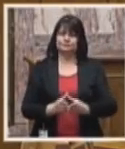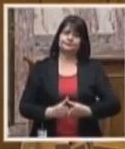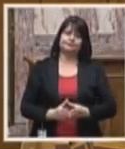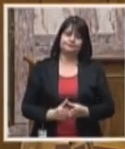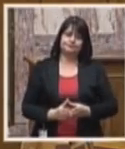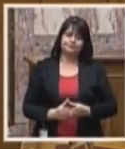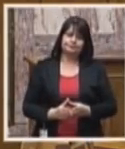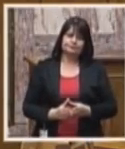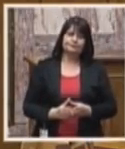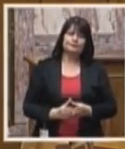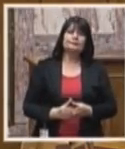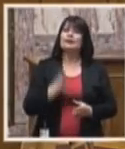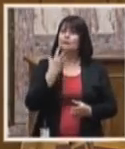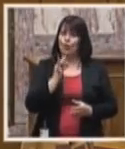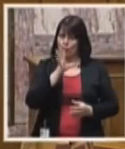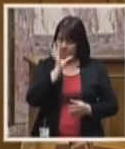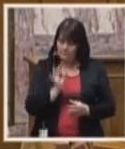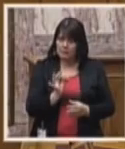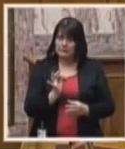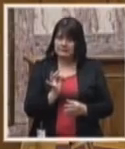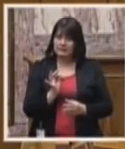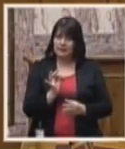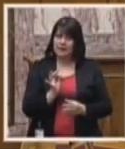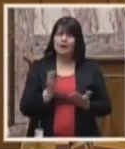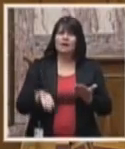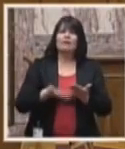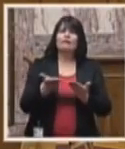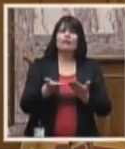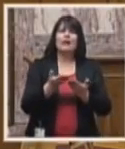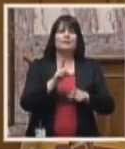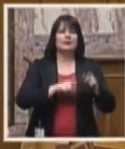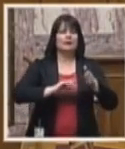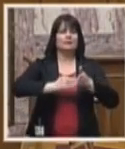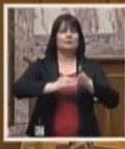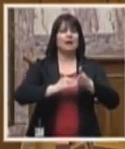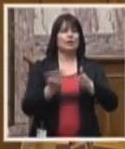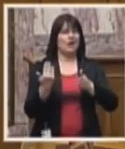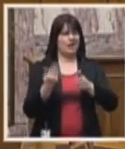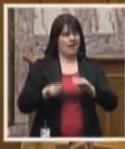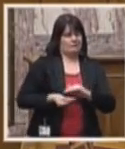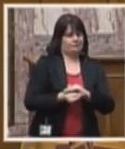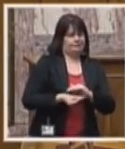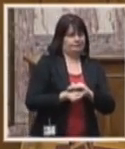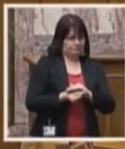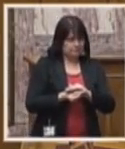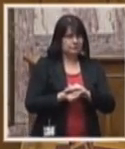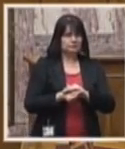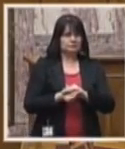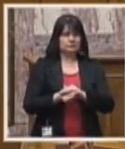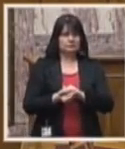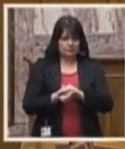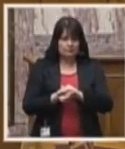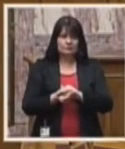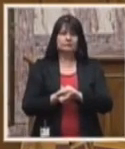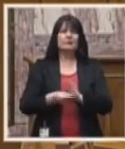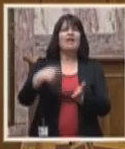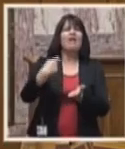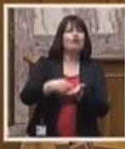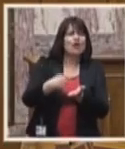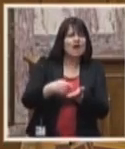Διότι ουσιαστικά βοηθά τον επίεργο υπάλληλο που ζητά το γρηγορόσημο, το φακελάκι, κάτω από το τραπέζι ο